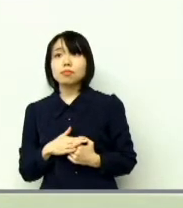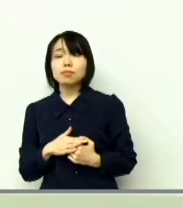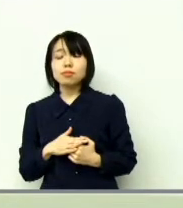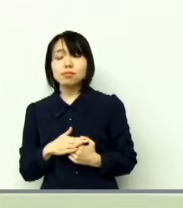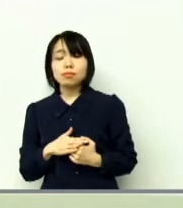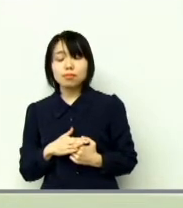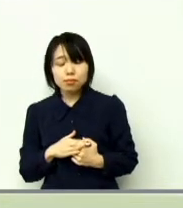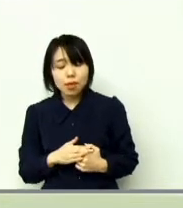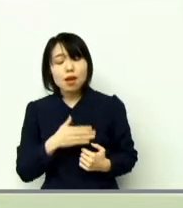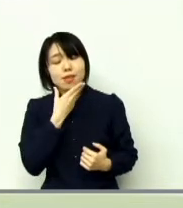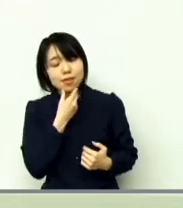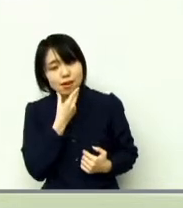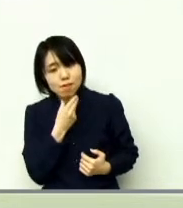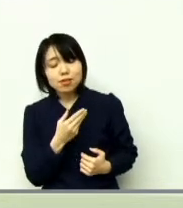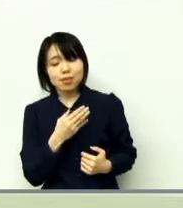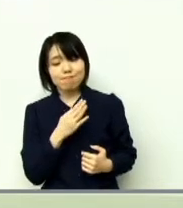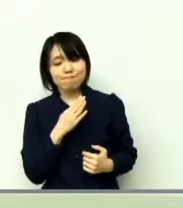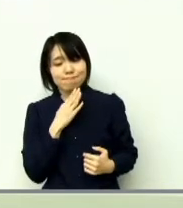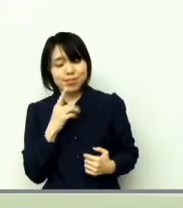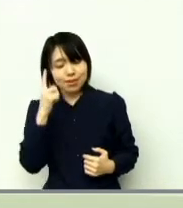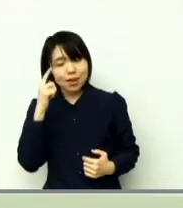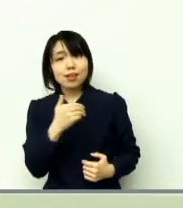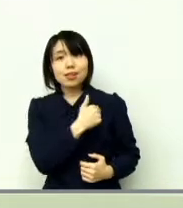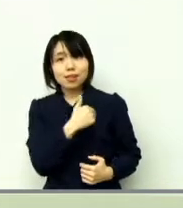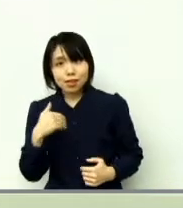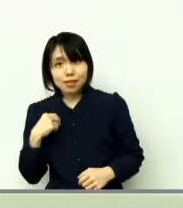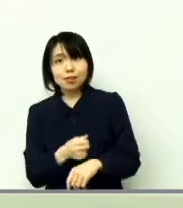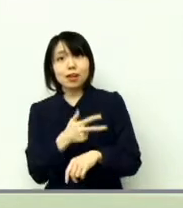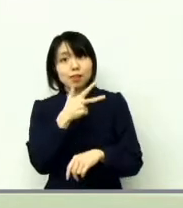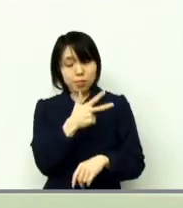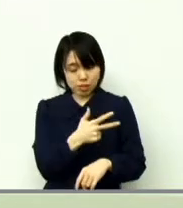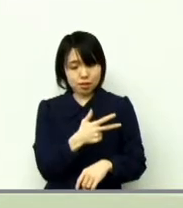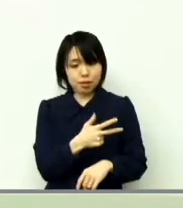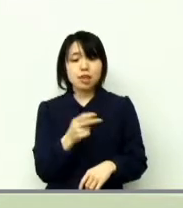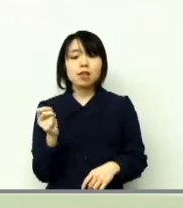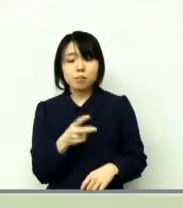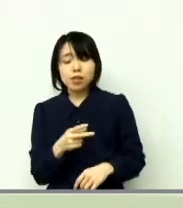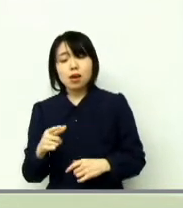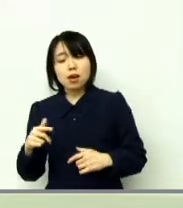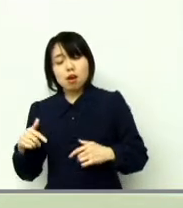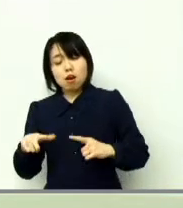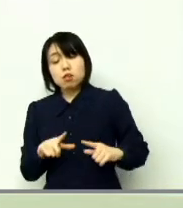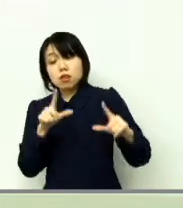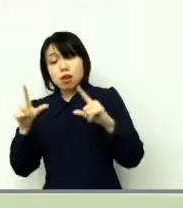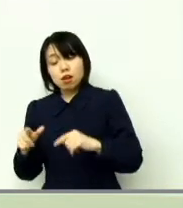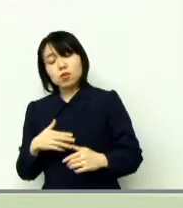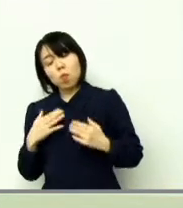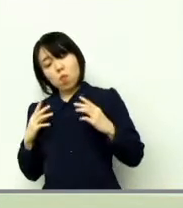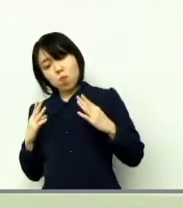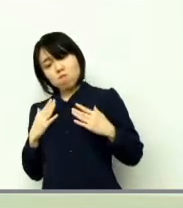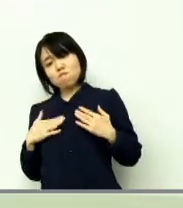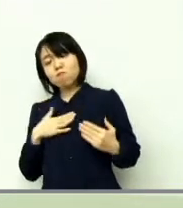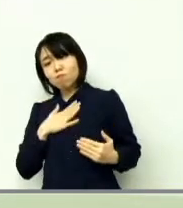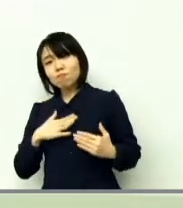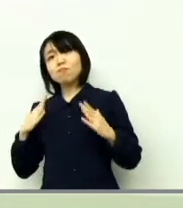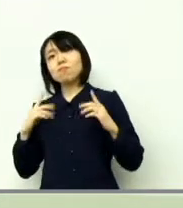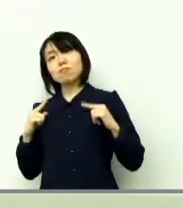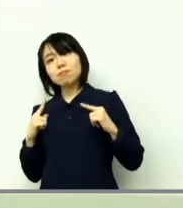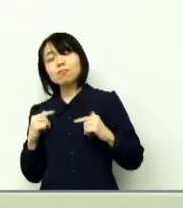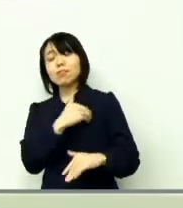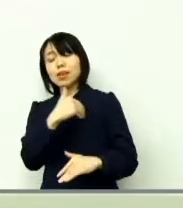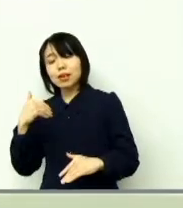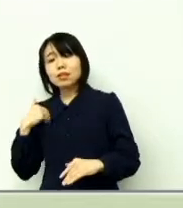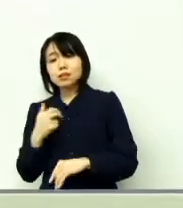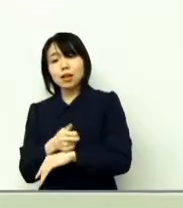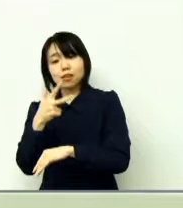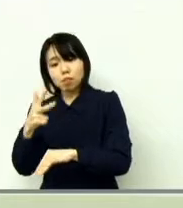幸せを実感できる、絆で結ばれた埼玉市、また誰もが住んでいることを誇りに思える、埼玉市を目指していくとともに、